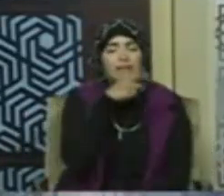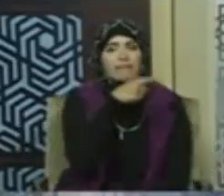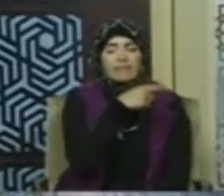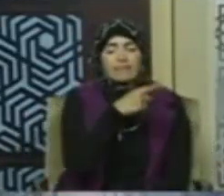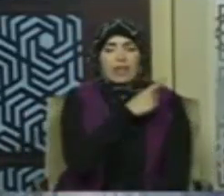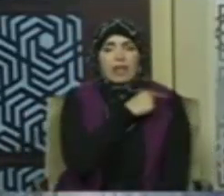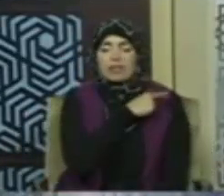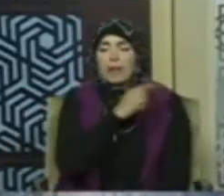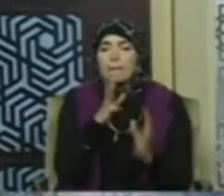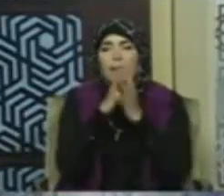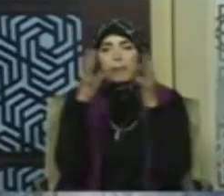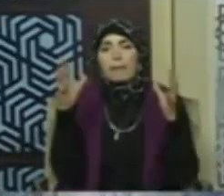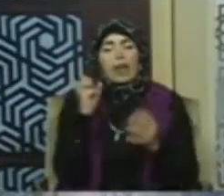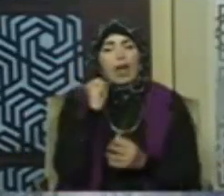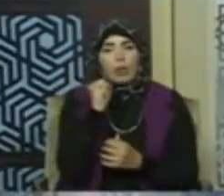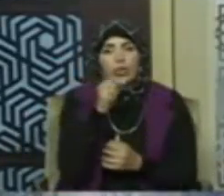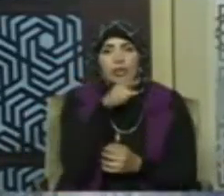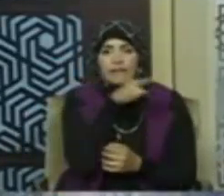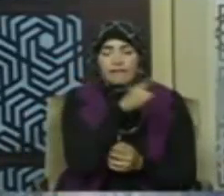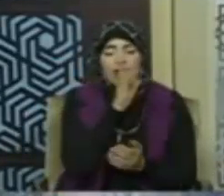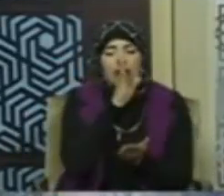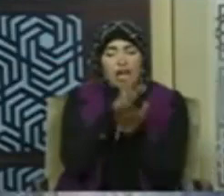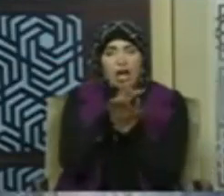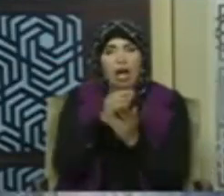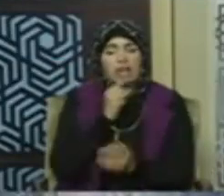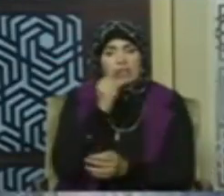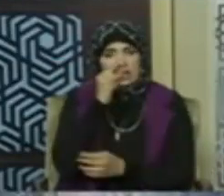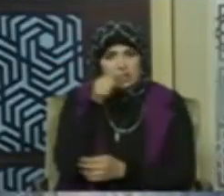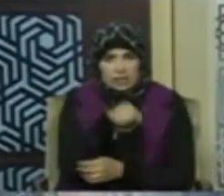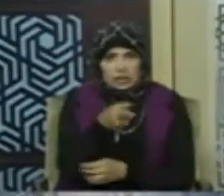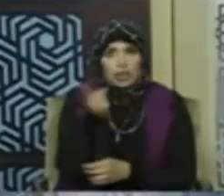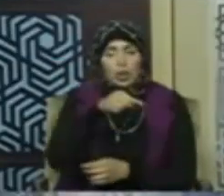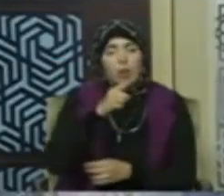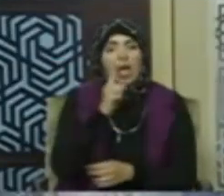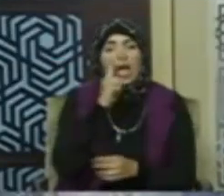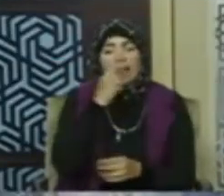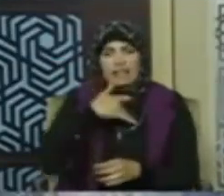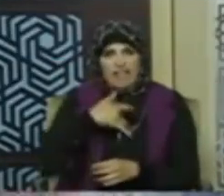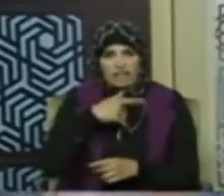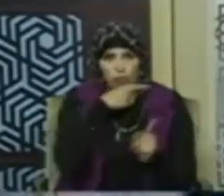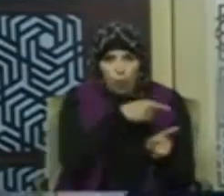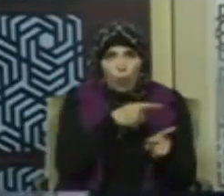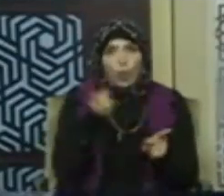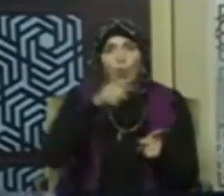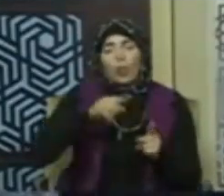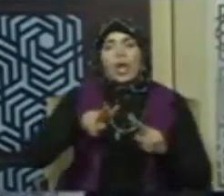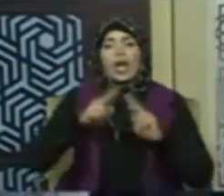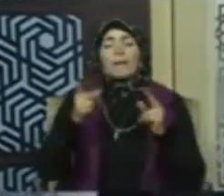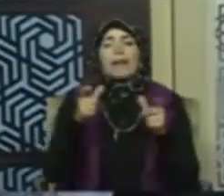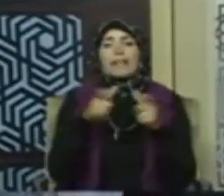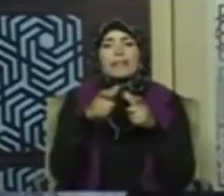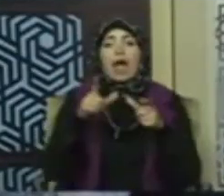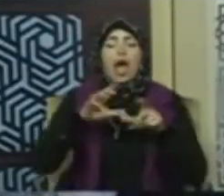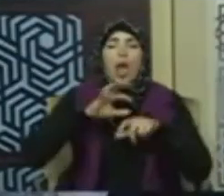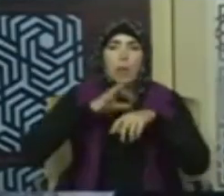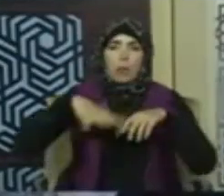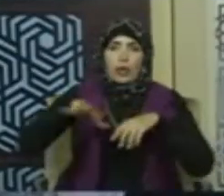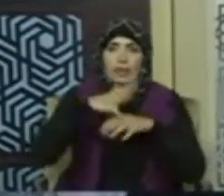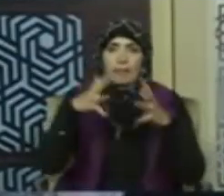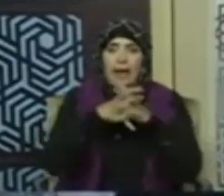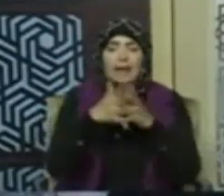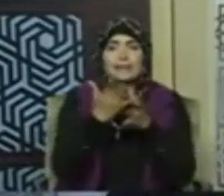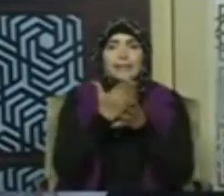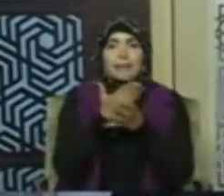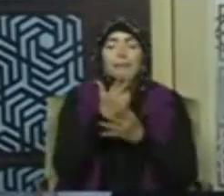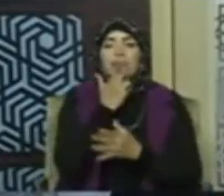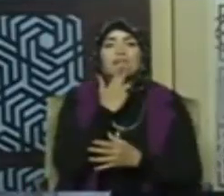يرتكب جريمة كبيرة في حق دينه وفي حق نفسه وفي حق المجتمع. لأن النظافة في